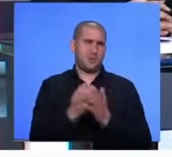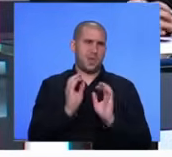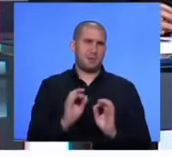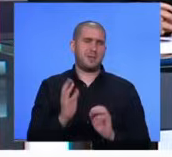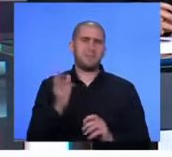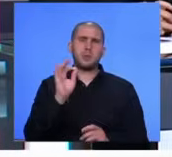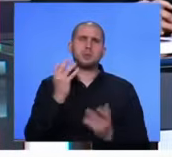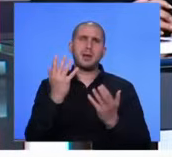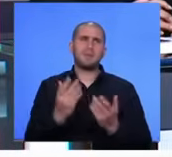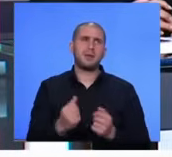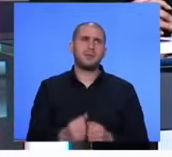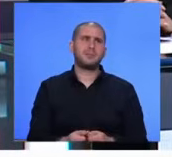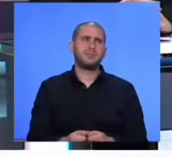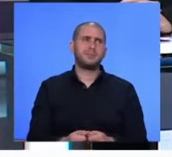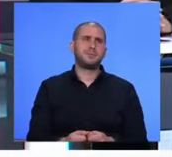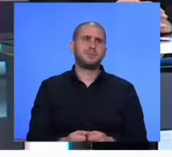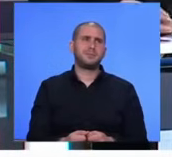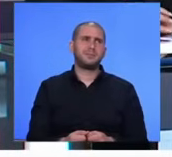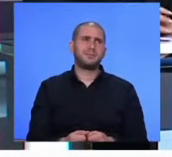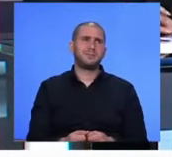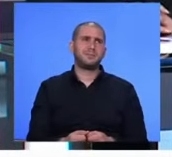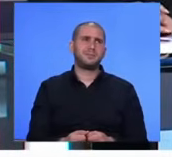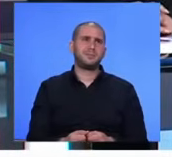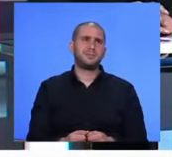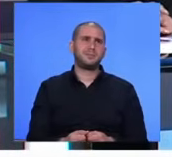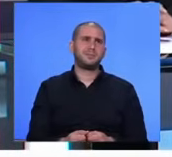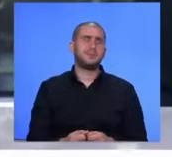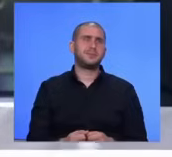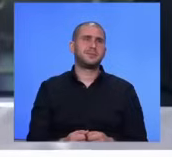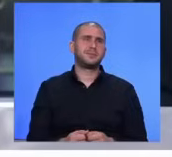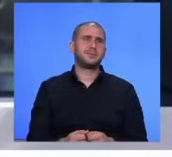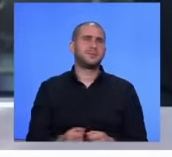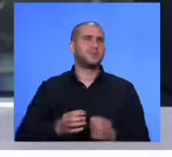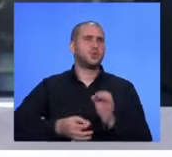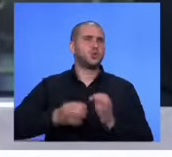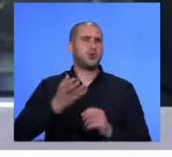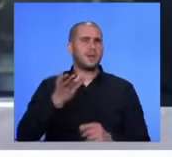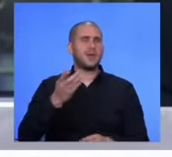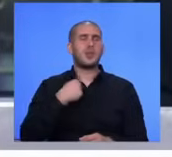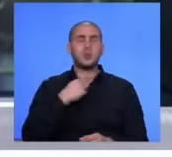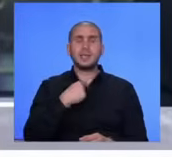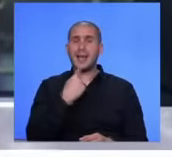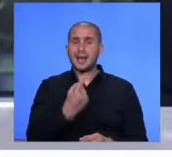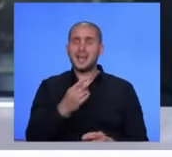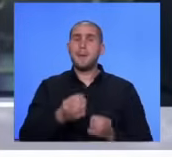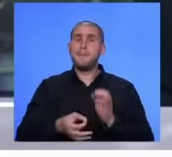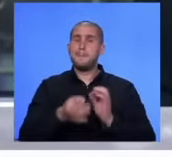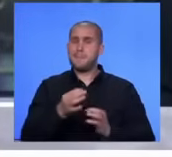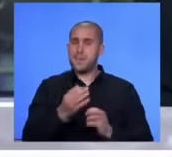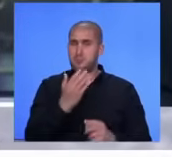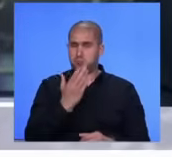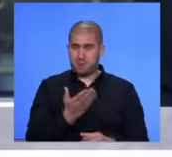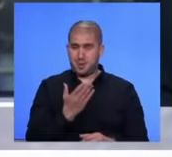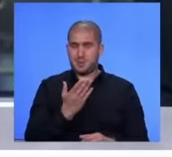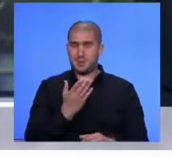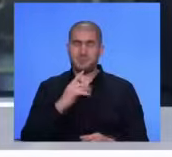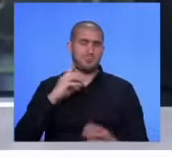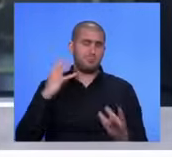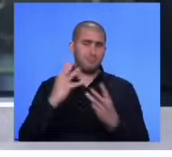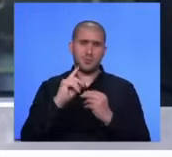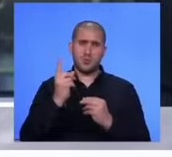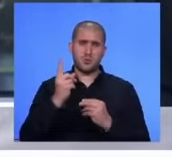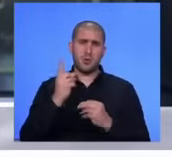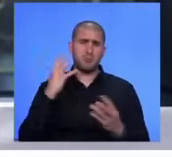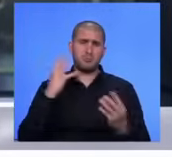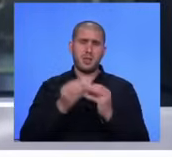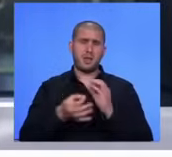זה? רגע, כן. השופט מודריק, תשלים. אני רוצה לטעון שבית המשפט... כל ערכאותיו אף פעם